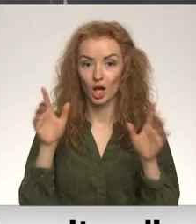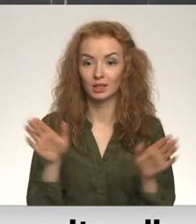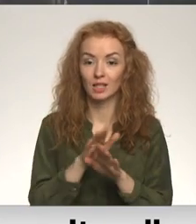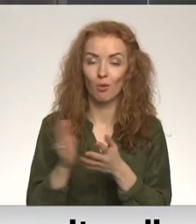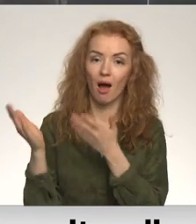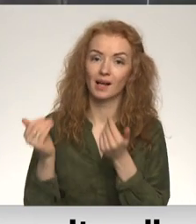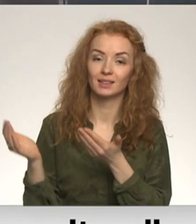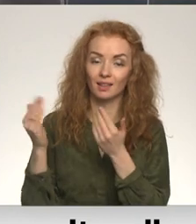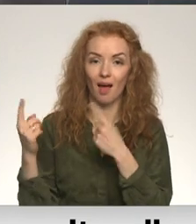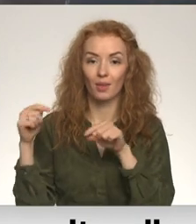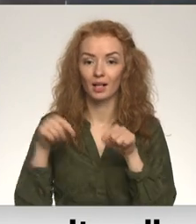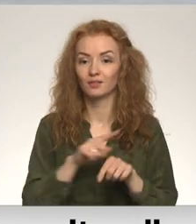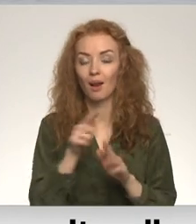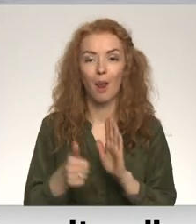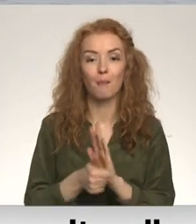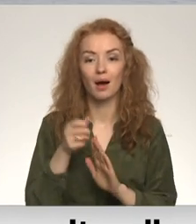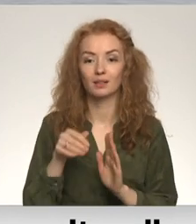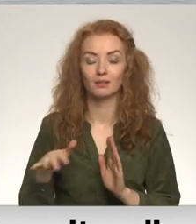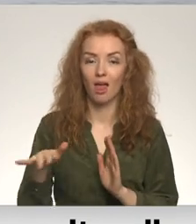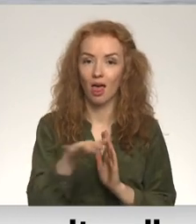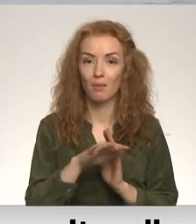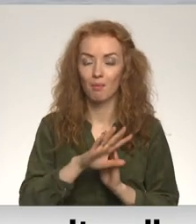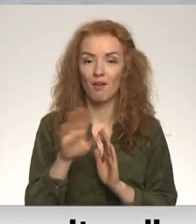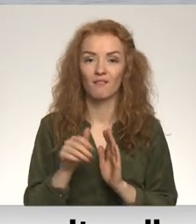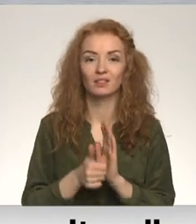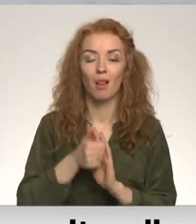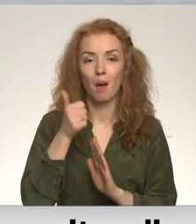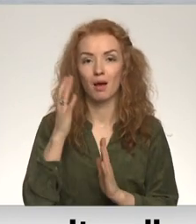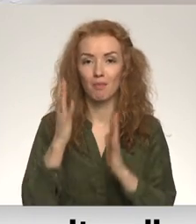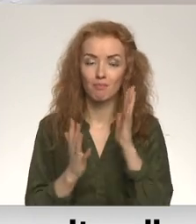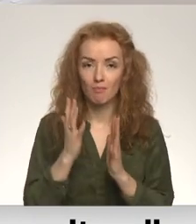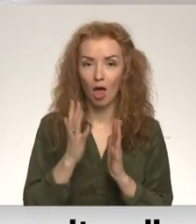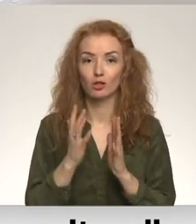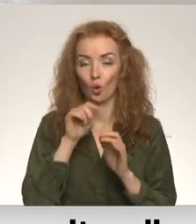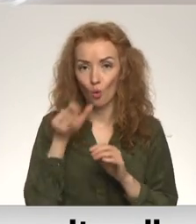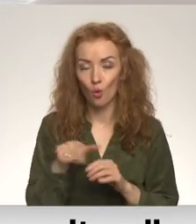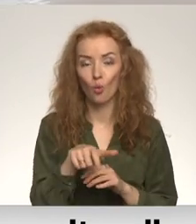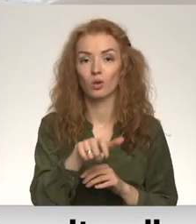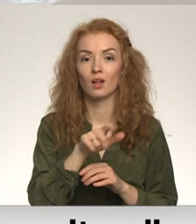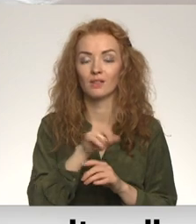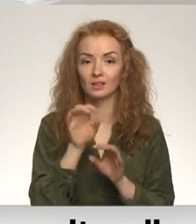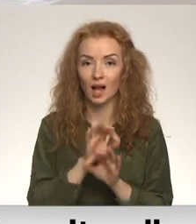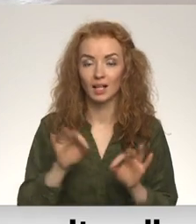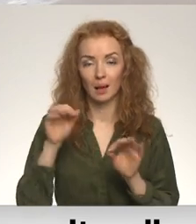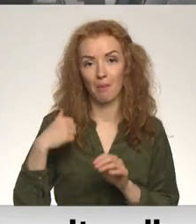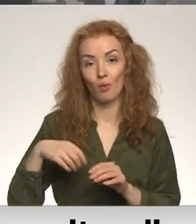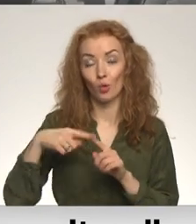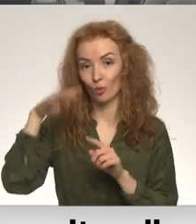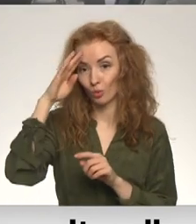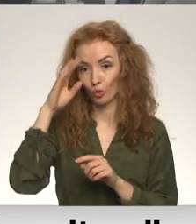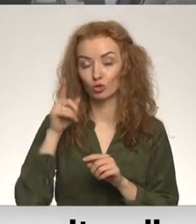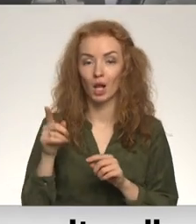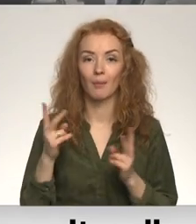atgriezties vislabākajā zemē pie traknākajām būtēm, labākajiem meža zvēriem, čaklākajām meitām un labākajiem puišiem,